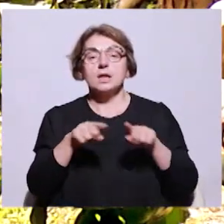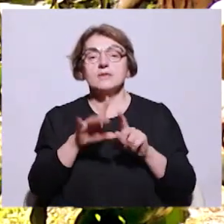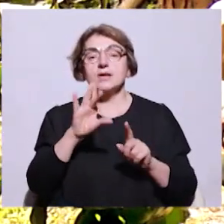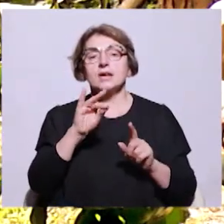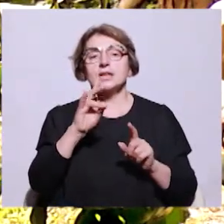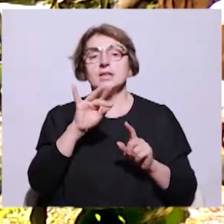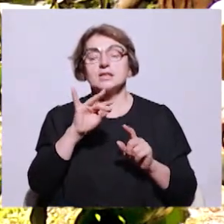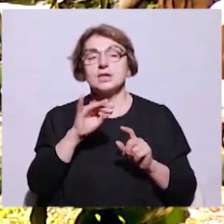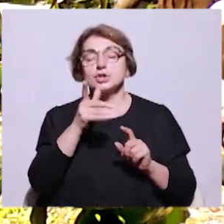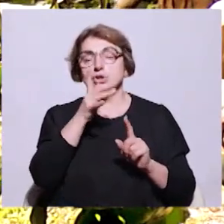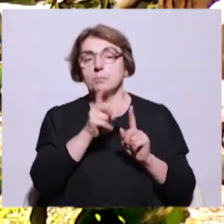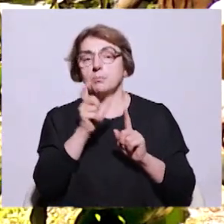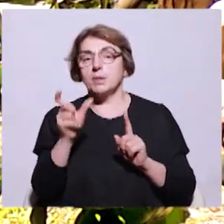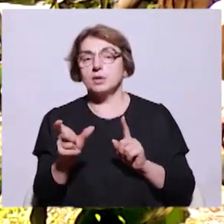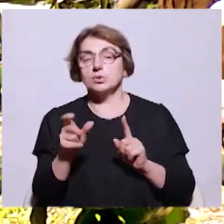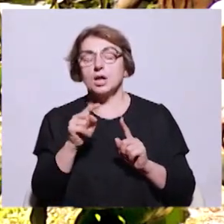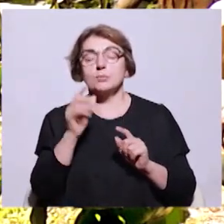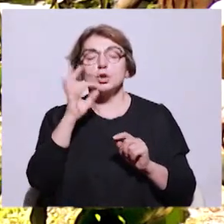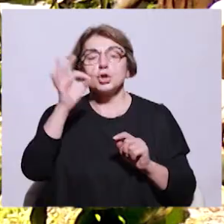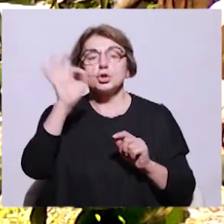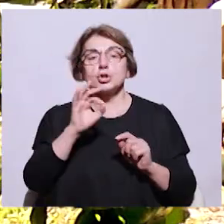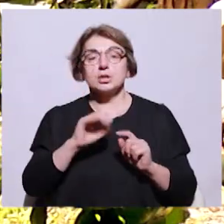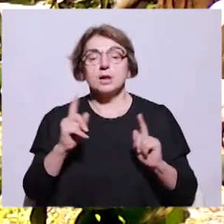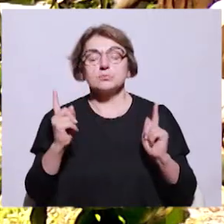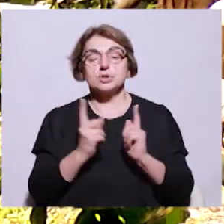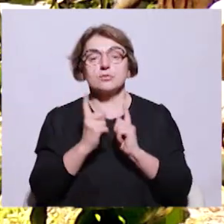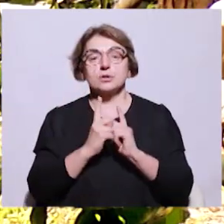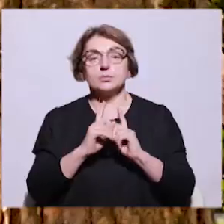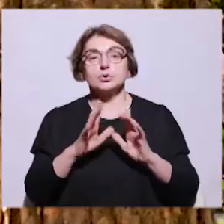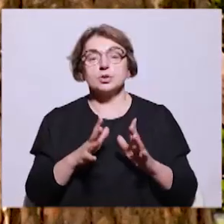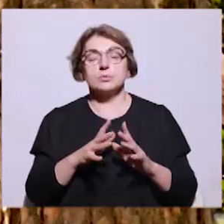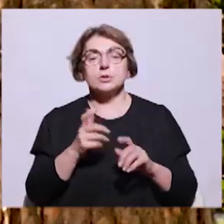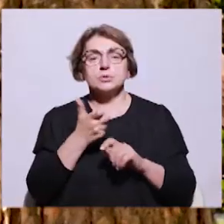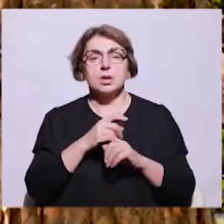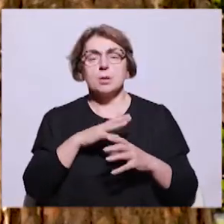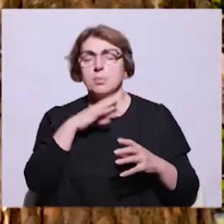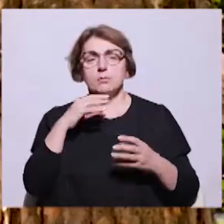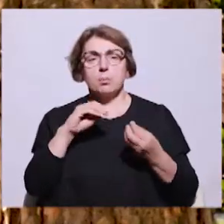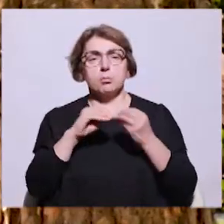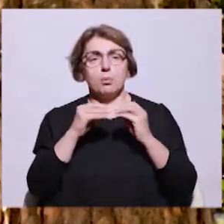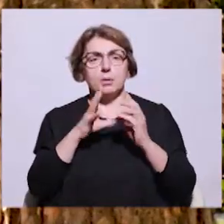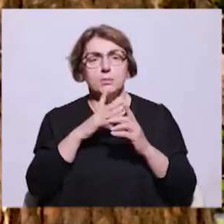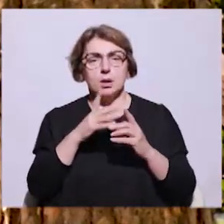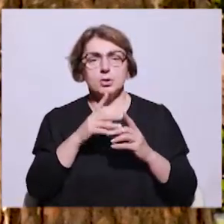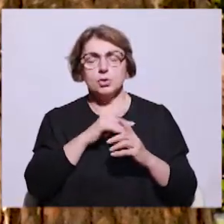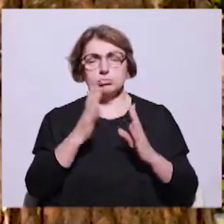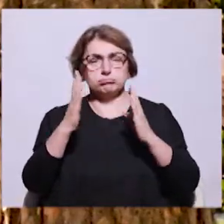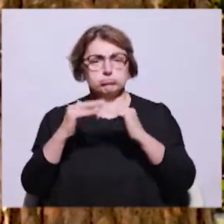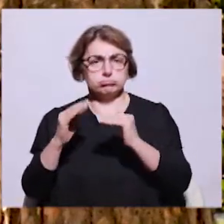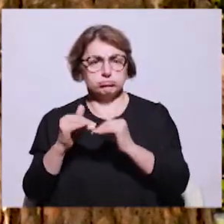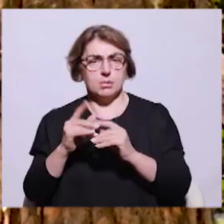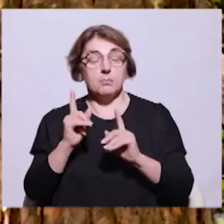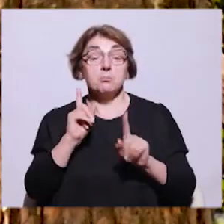რენესანსის. ხშირად ამ შეხვედრების შედეგად დიდი კონფლიქტი წარმოიშვებოდა. იყო ხოლმე დამანგრეველი,